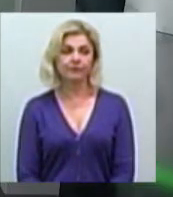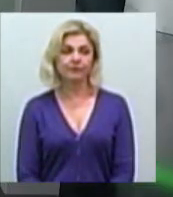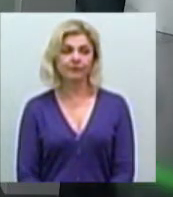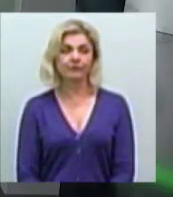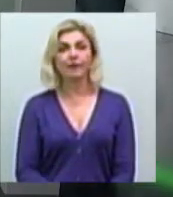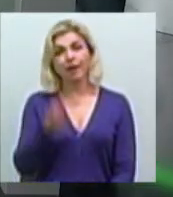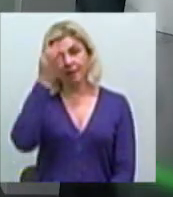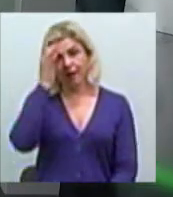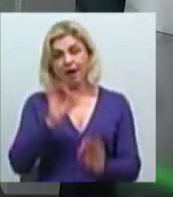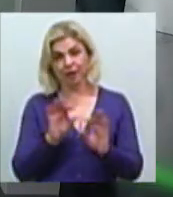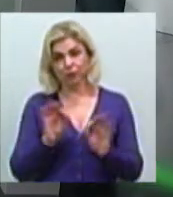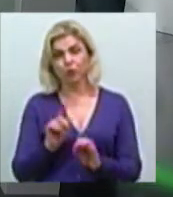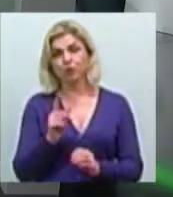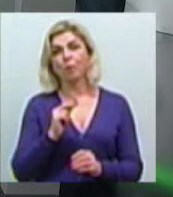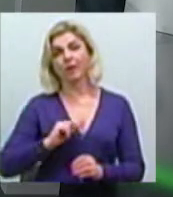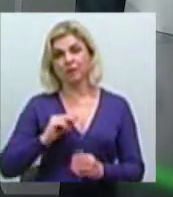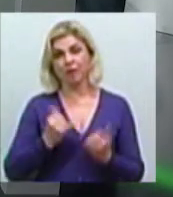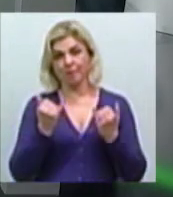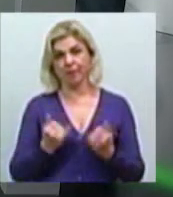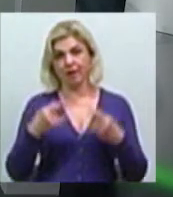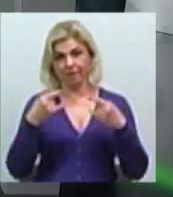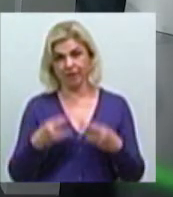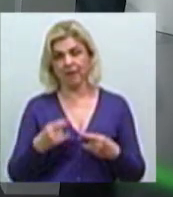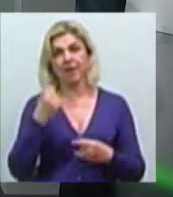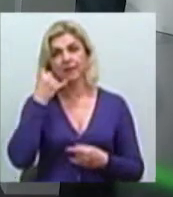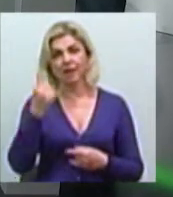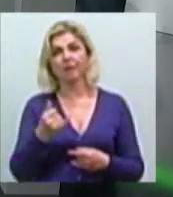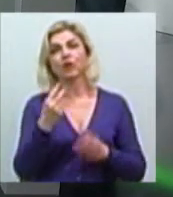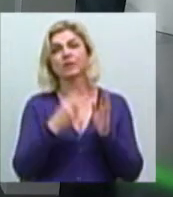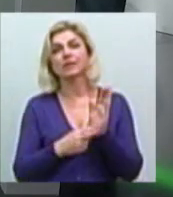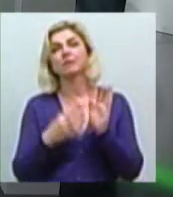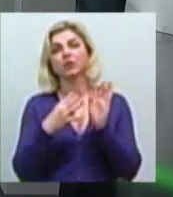Я нагадую нашим глядачам, що ми працюємо в прямому ефірі. Телефон студії